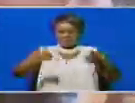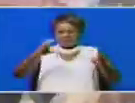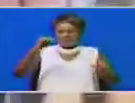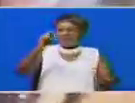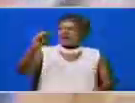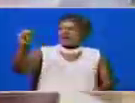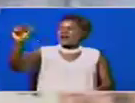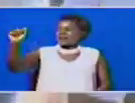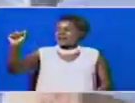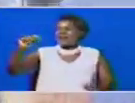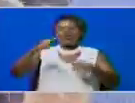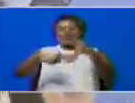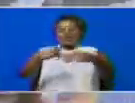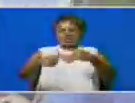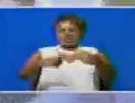ni ngalipo.